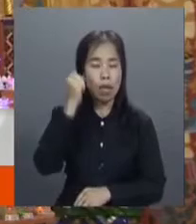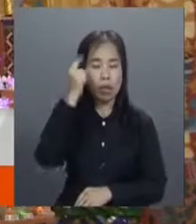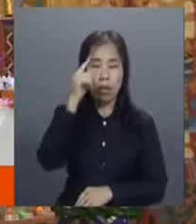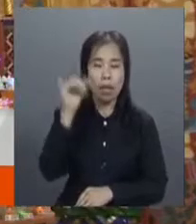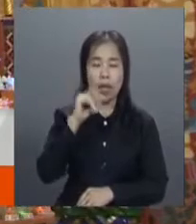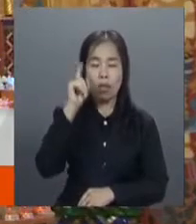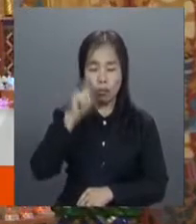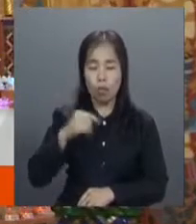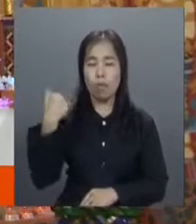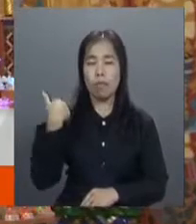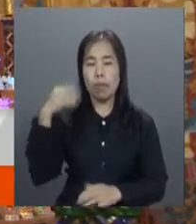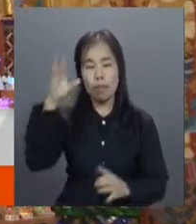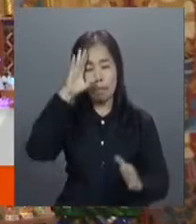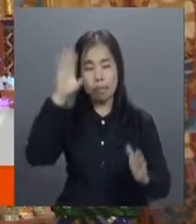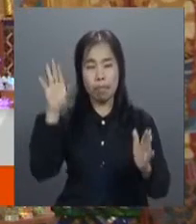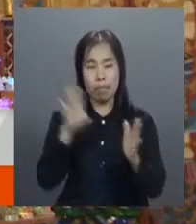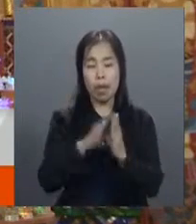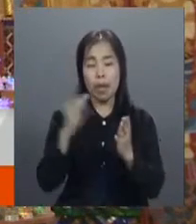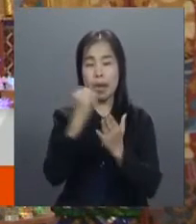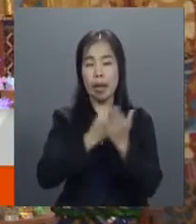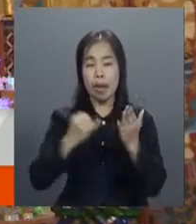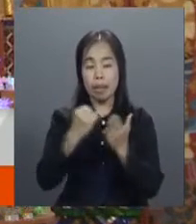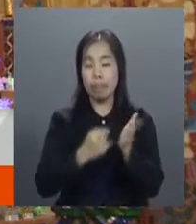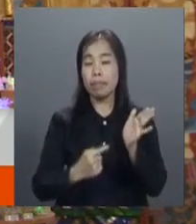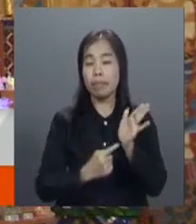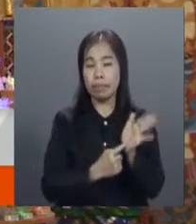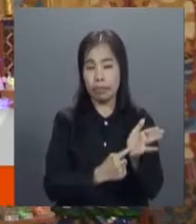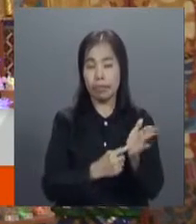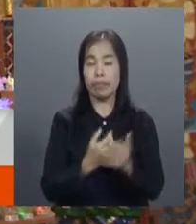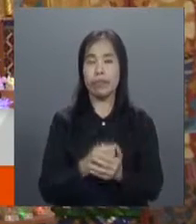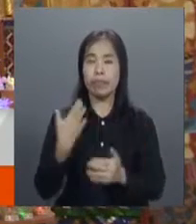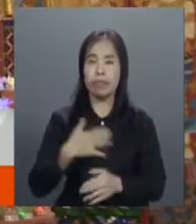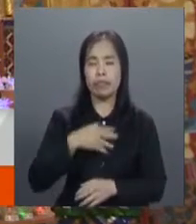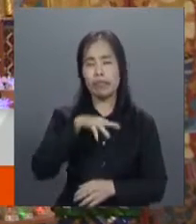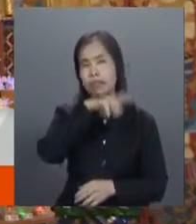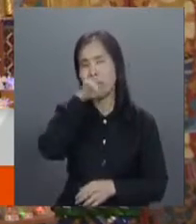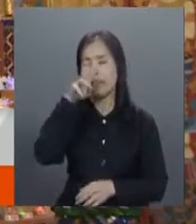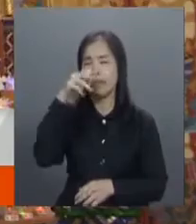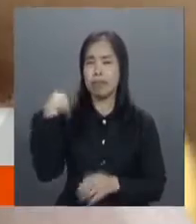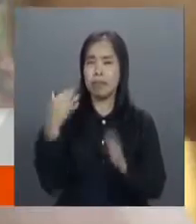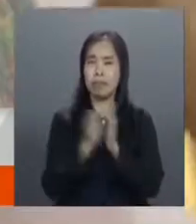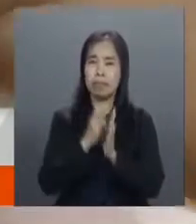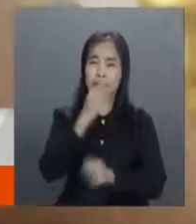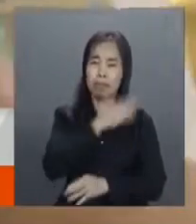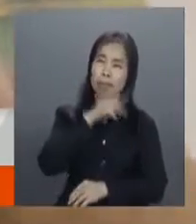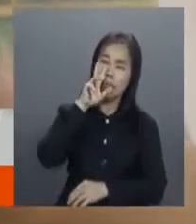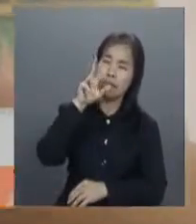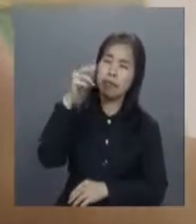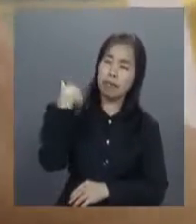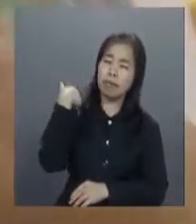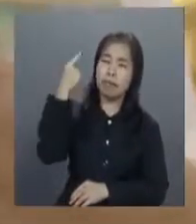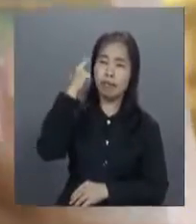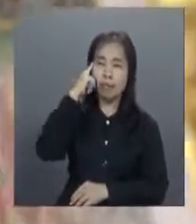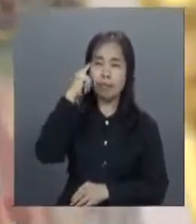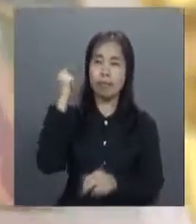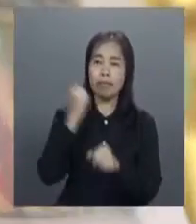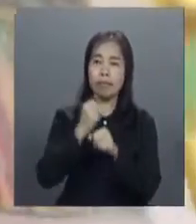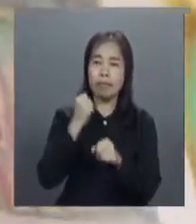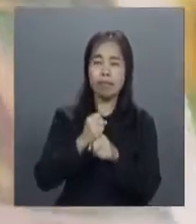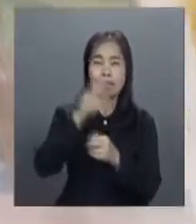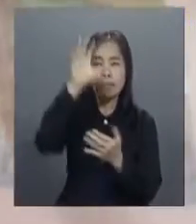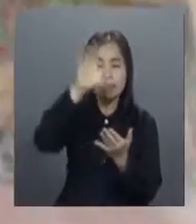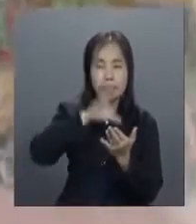อบทีนี้ก็เลยว่าเอ๊ะเห็นในโบสถ์เนี่ยเราน่าจะใช้ให้เป็นประโยชน์แล้วก็ได้คุณไม้และคุณวาสนา